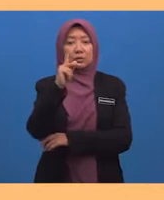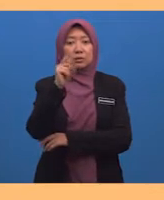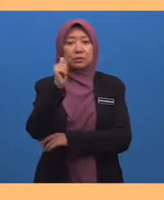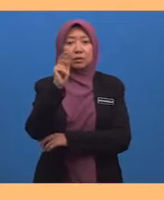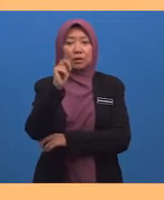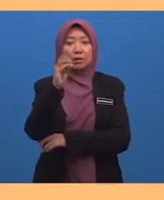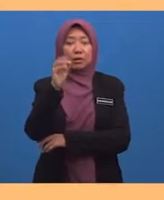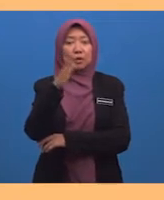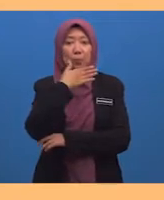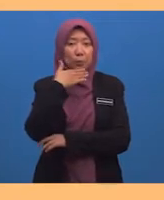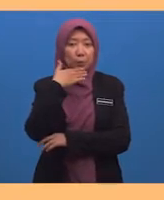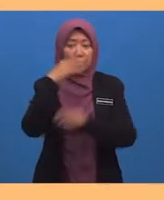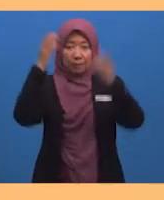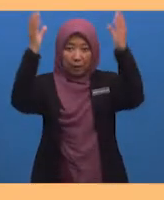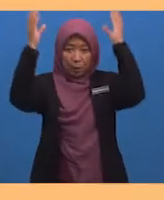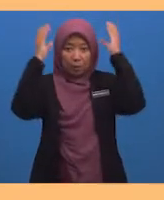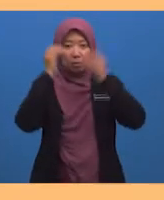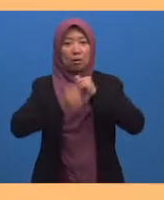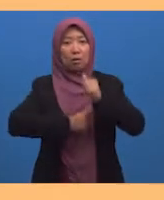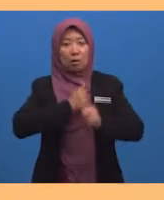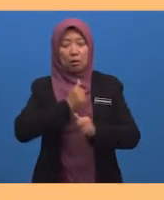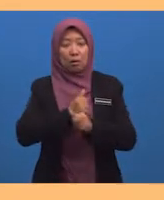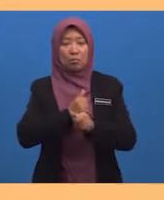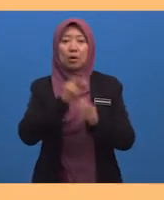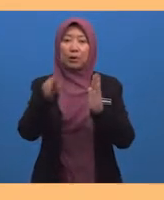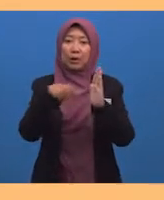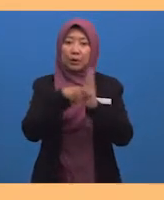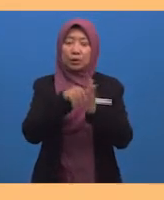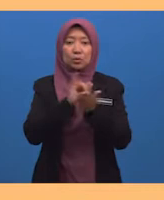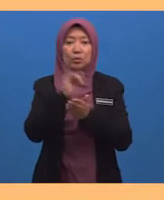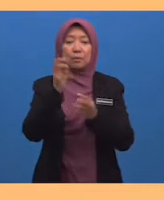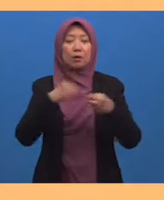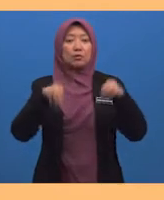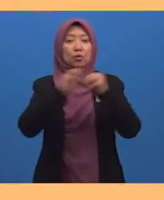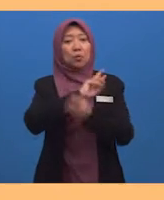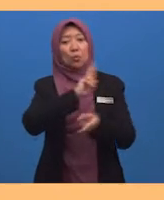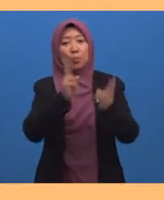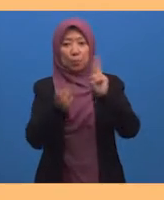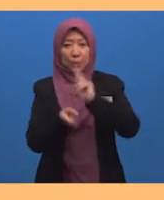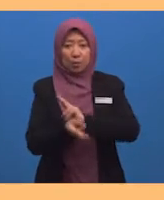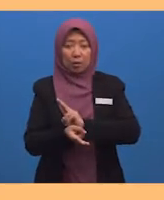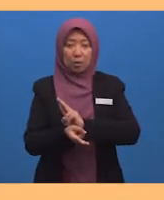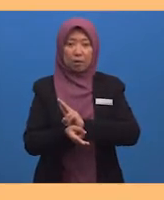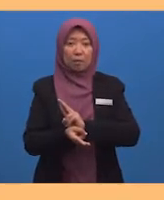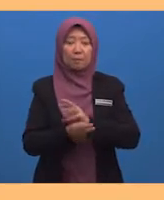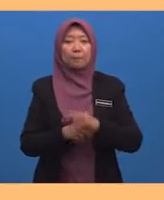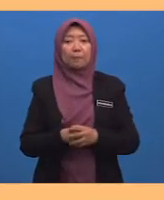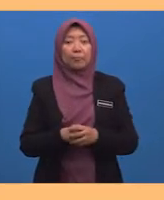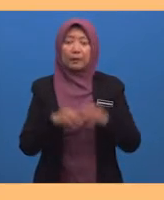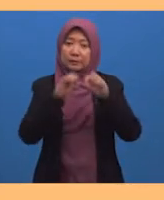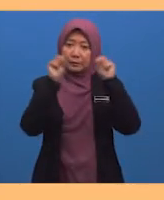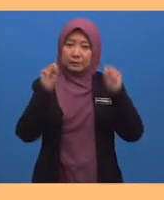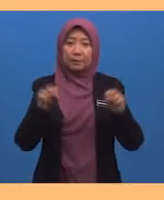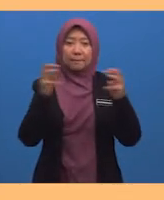Alam, peranan institusi masjid telah mengalami perubahan di mana sistem pendidikan